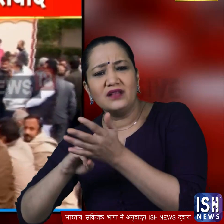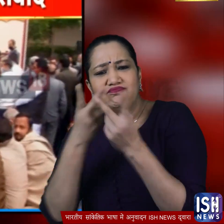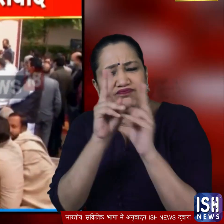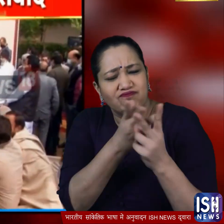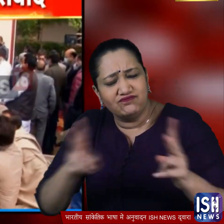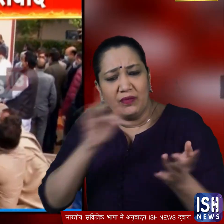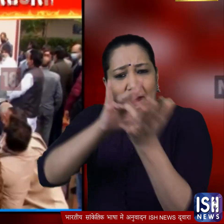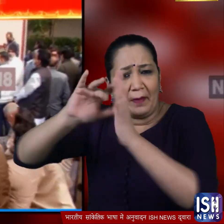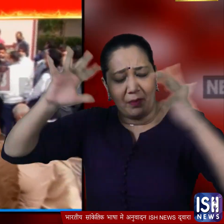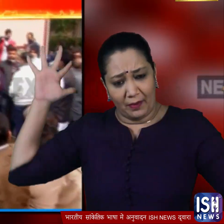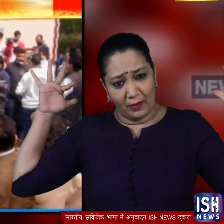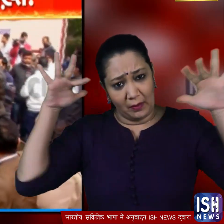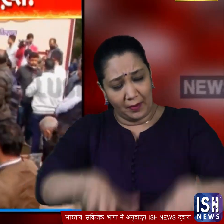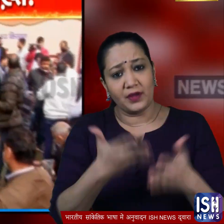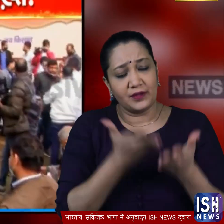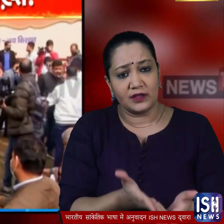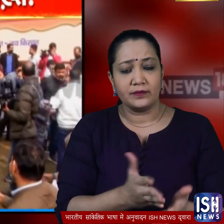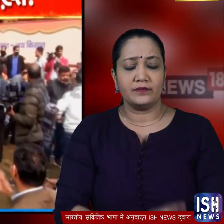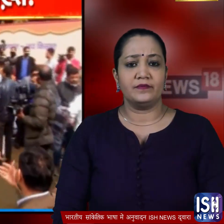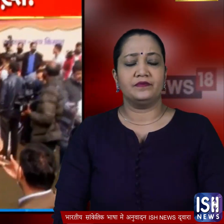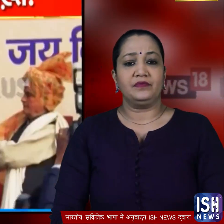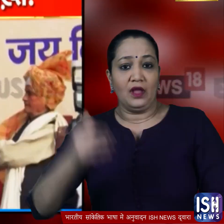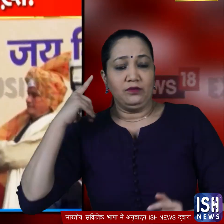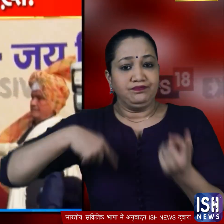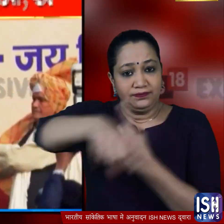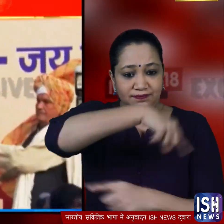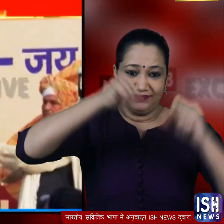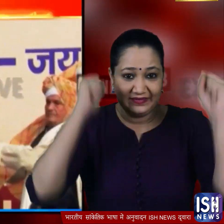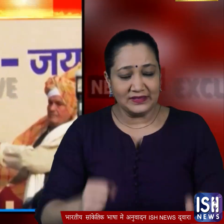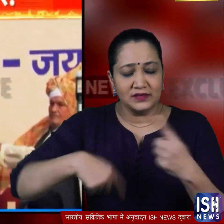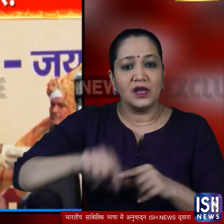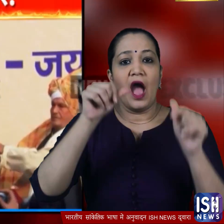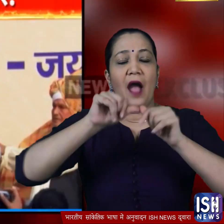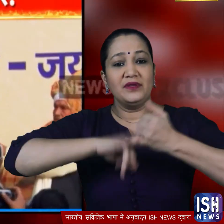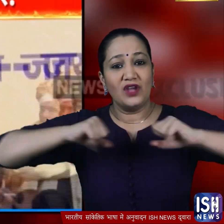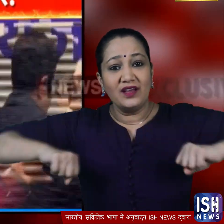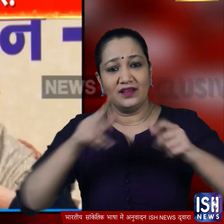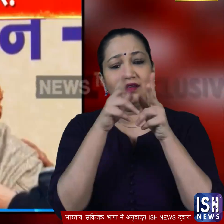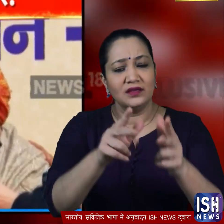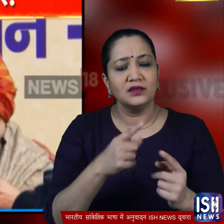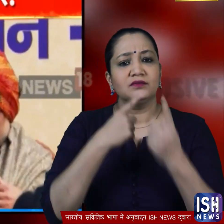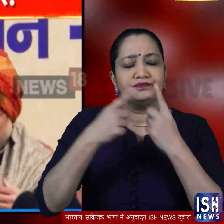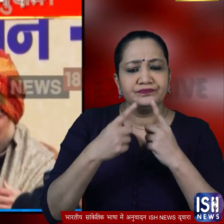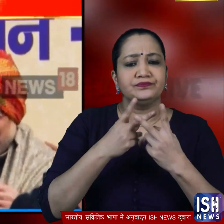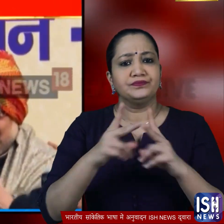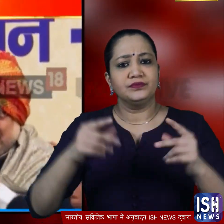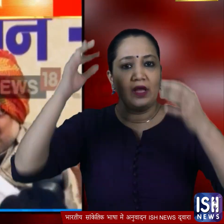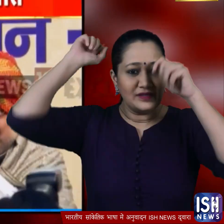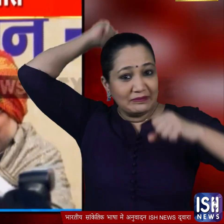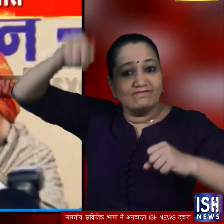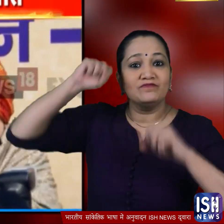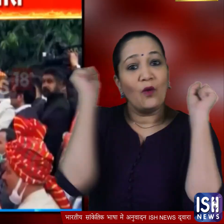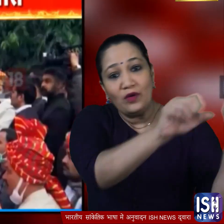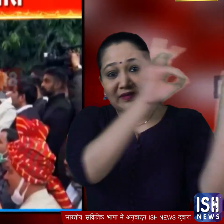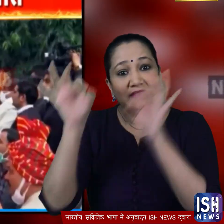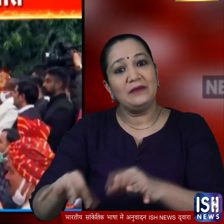मुजफ्फरनगर, मेरठ, हर जगह से जो नेता हैं आए हैं यहाँ पर। इन नेताओं की मौजूदगी में अमित शाह को जाट समुदाय के लोगों के अंदाज में पगड़ी